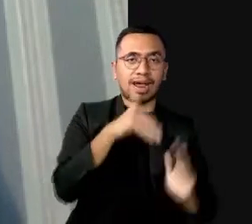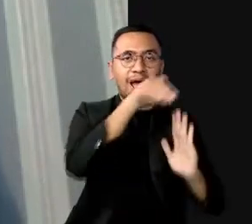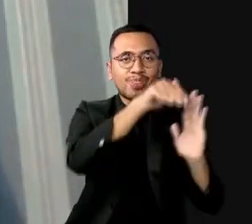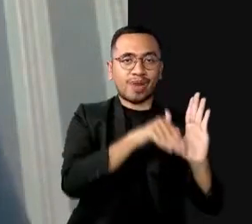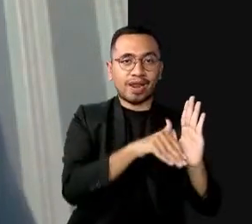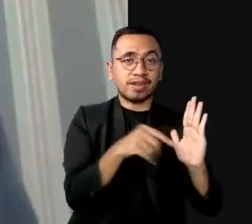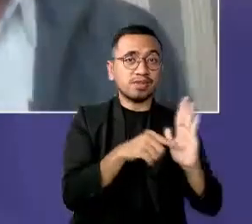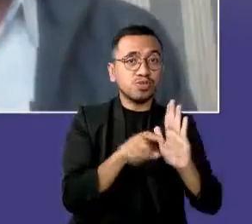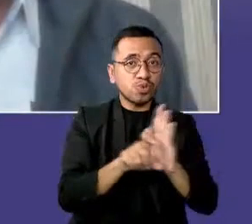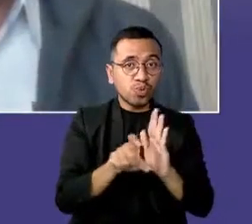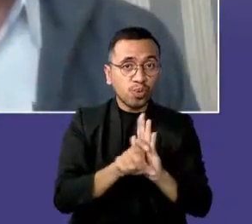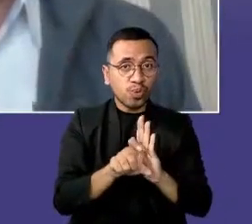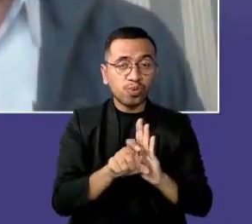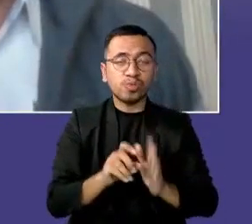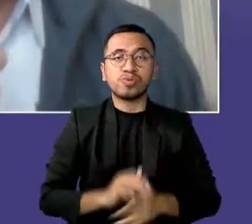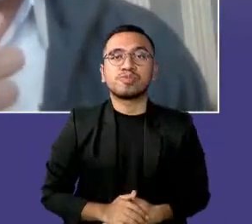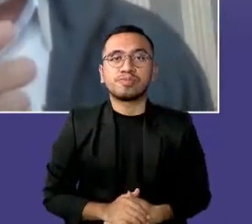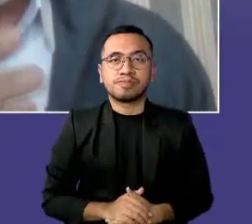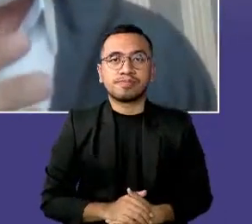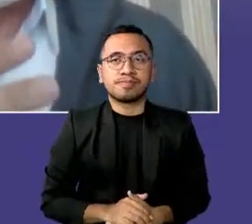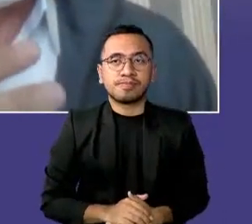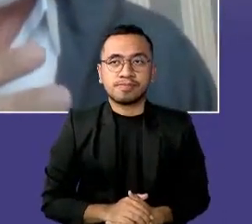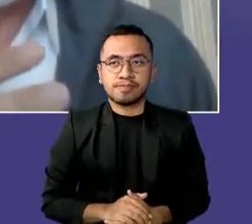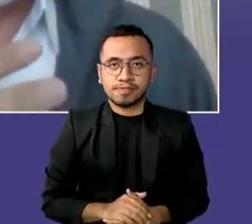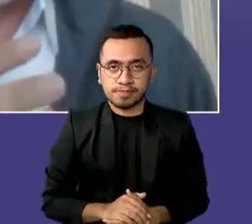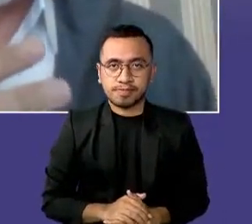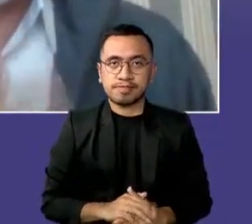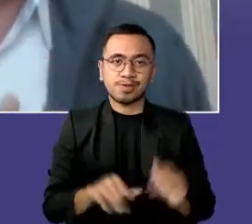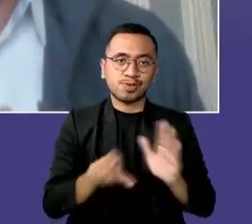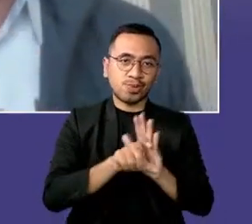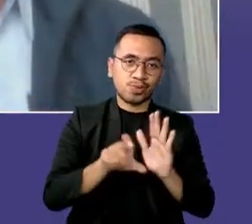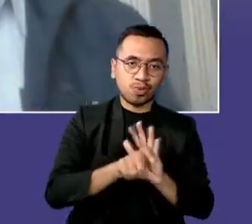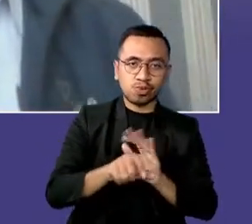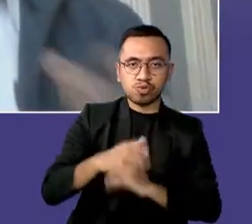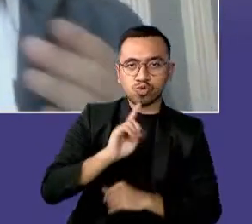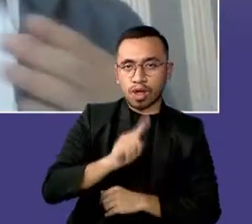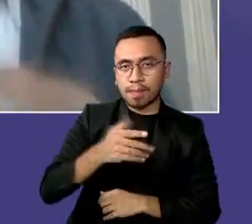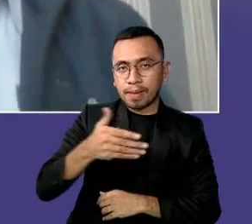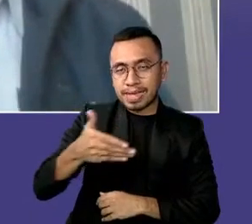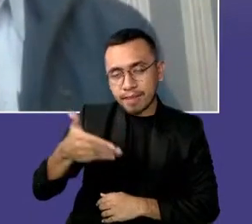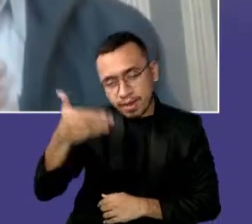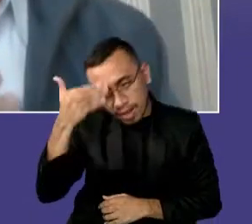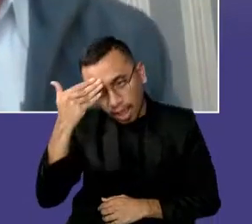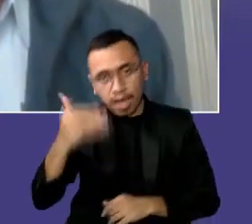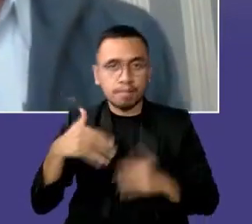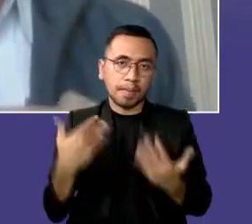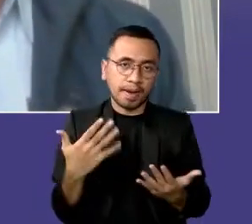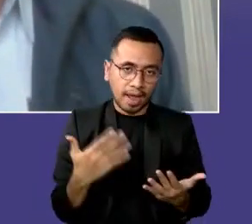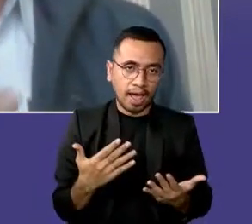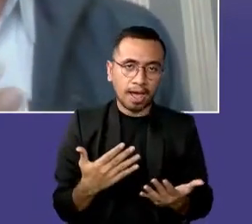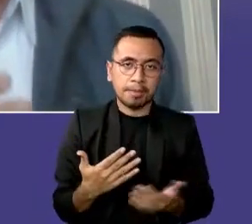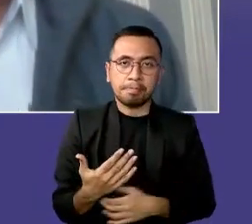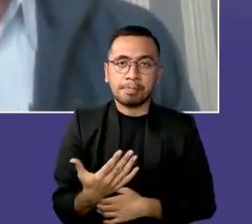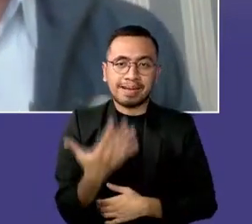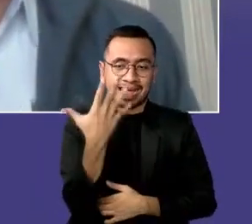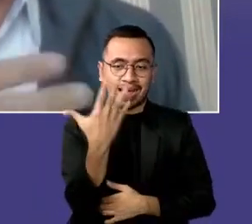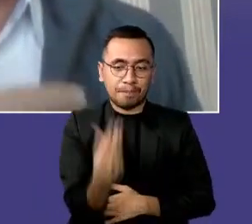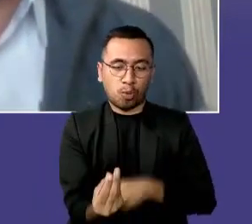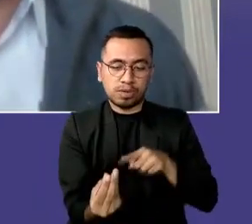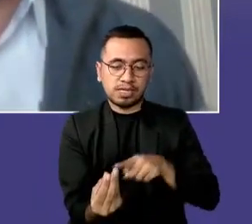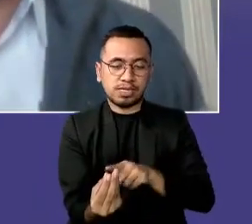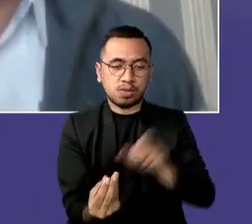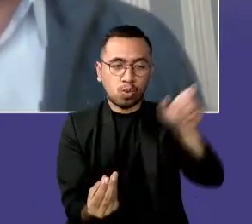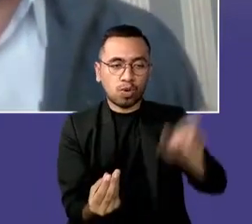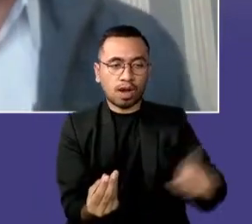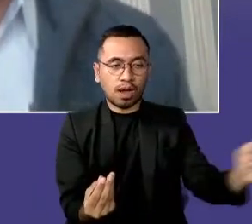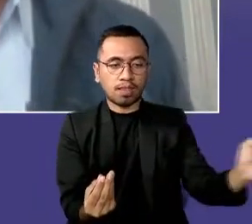misalnya terkait dengan penyelenggaraan ke rumah ibadah terkait dengan keluar-masuk orang